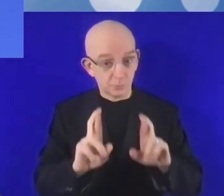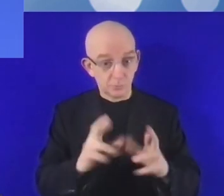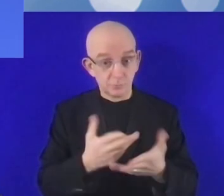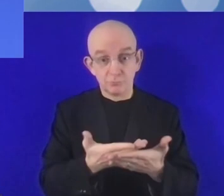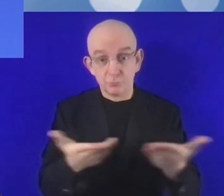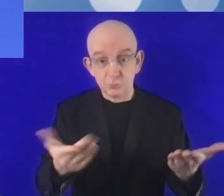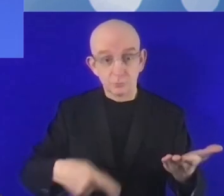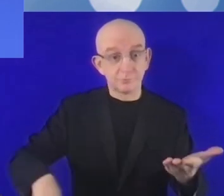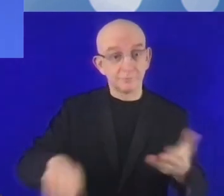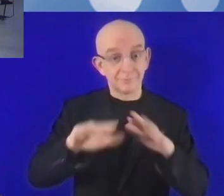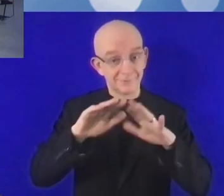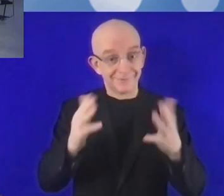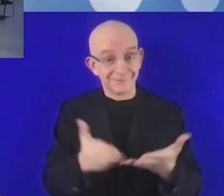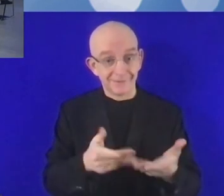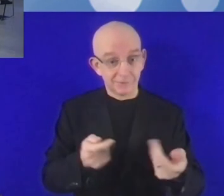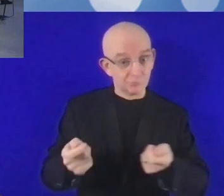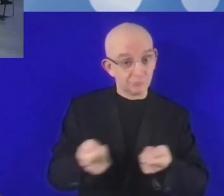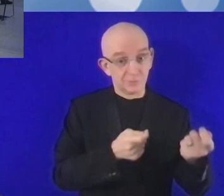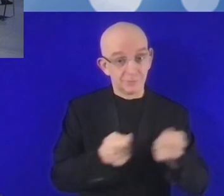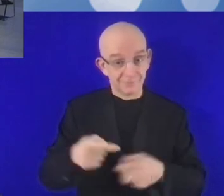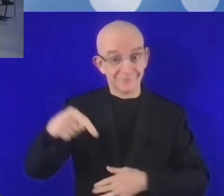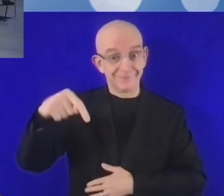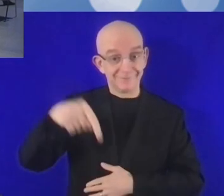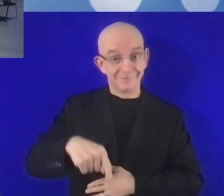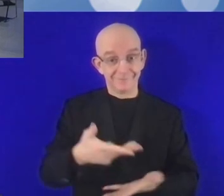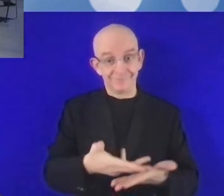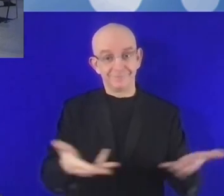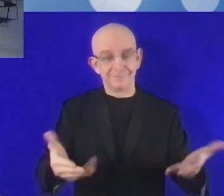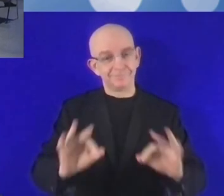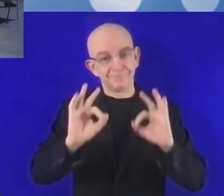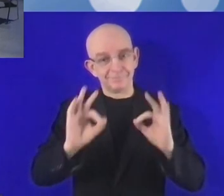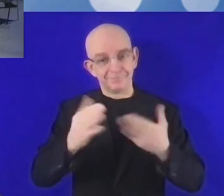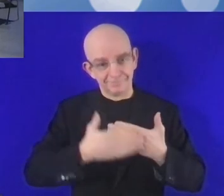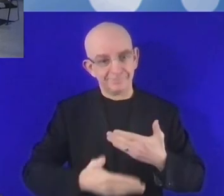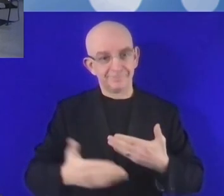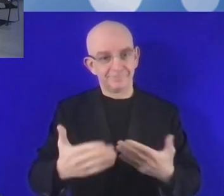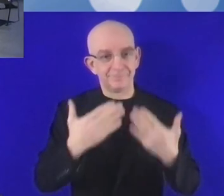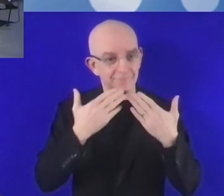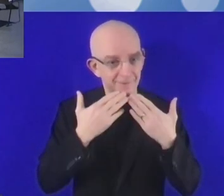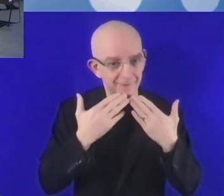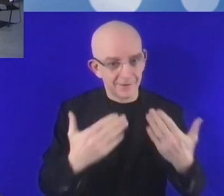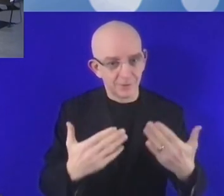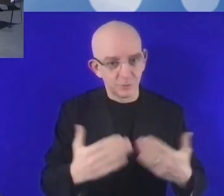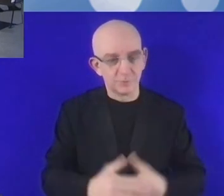网络空间。我希望大家会积极参与这个过程，非常感谢。